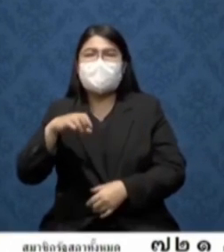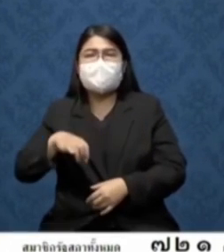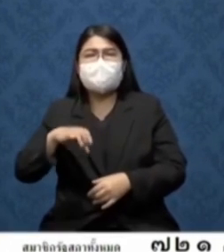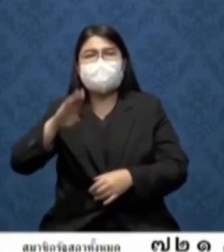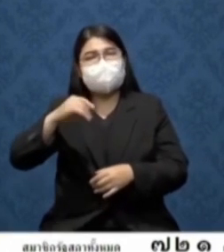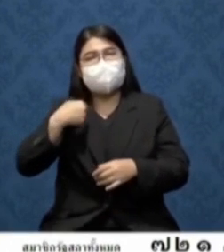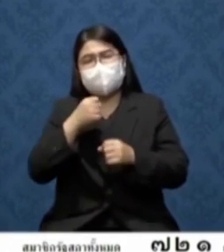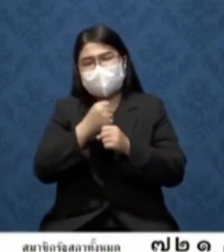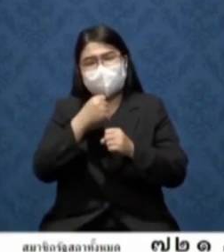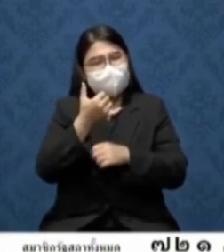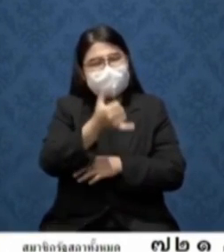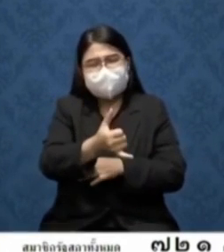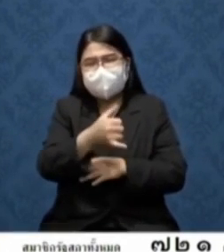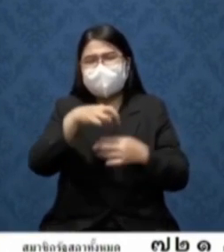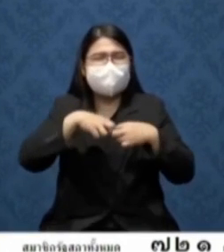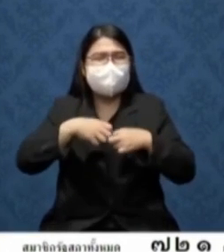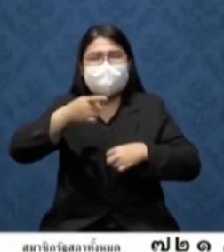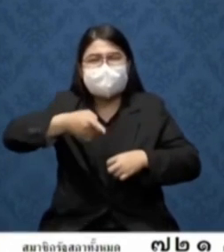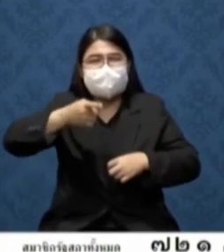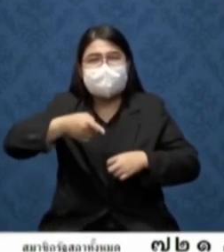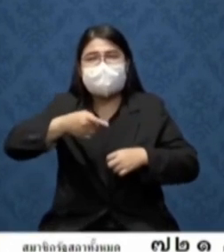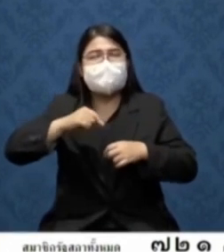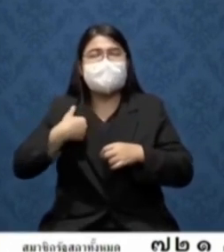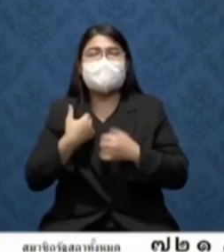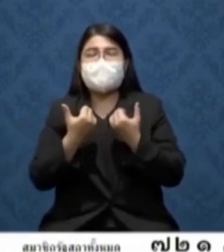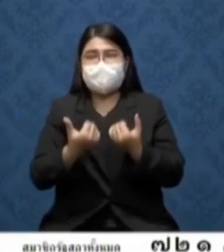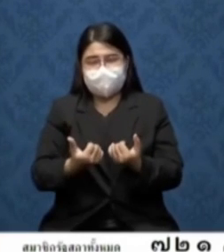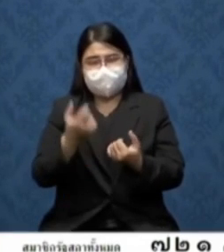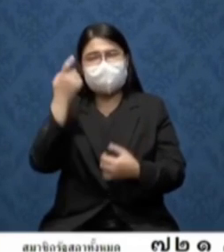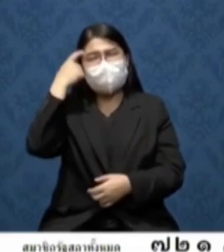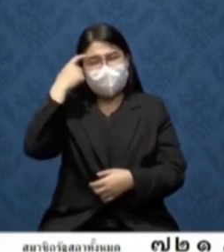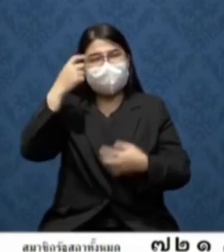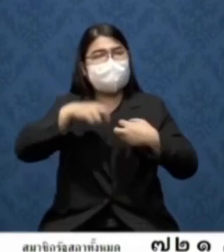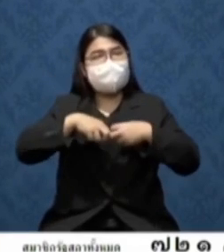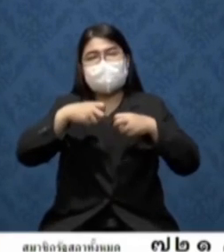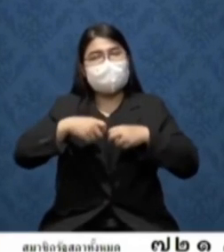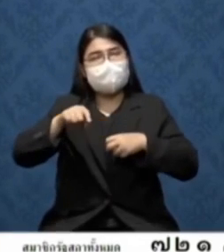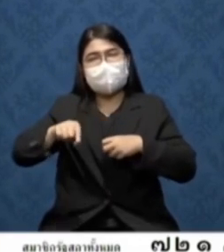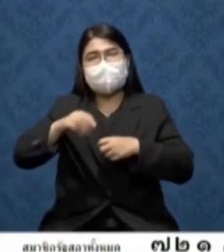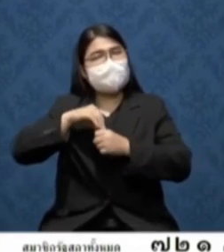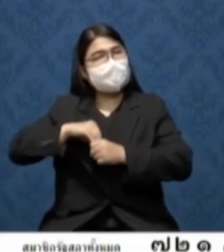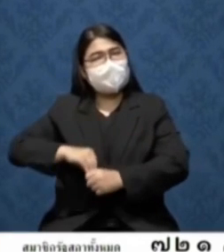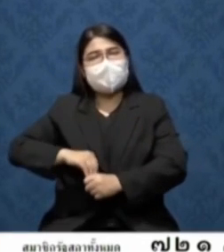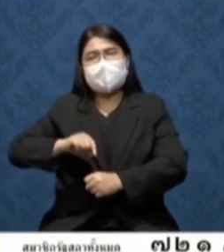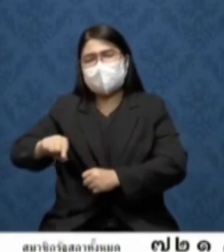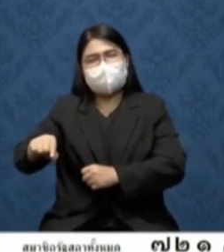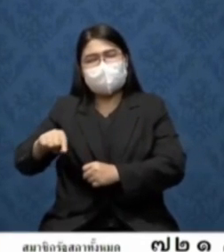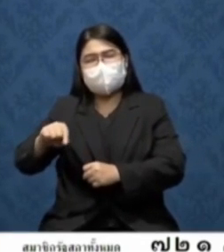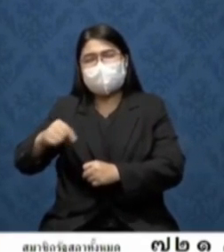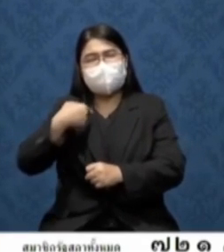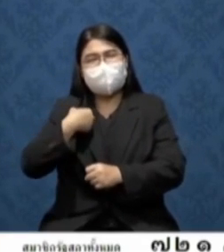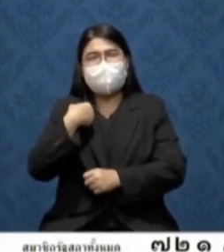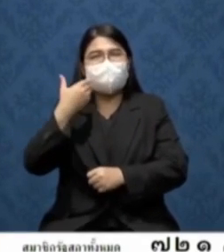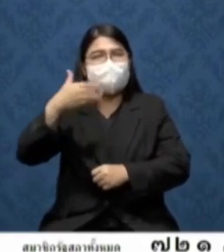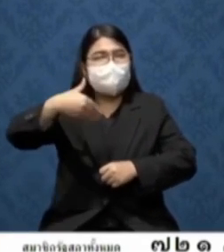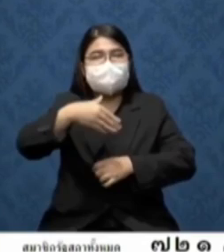านี้อีกผมเชื่อว่าถ้าเราไม่ทำอะไรสักอย่างปัญหาเหล่านี้ก็จะอยู่กับผมไปจนแก่ไปจนตายและส่